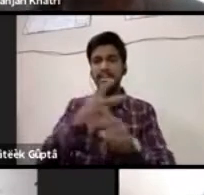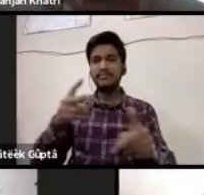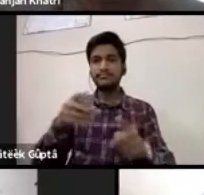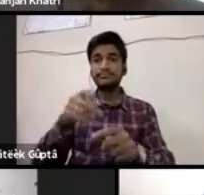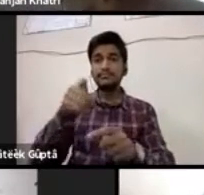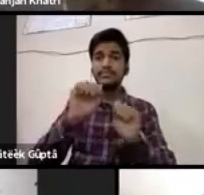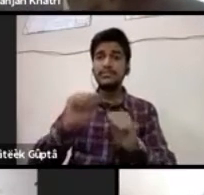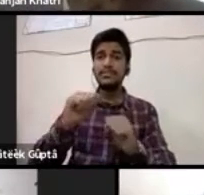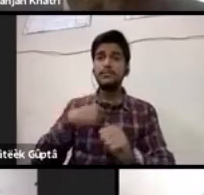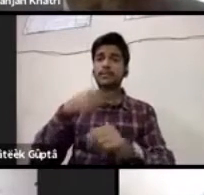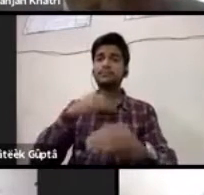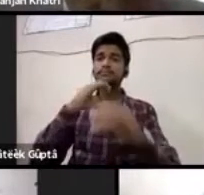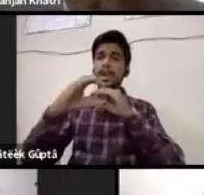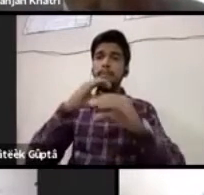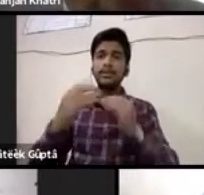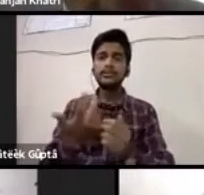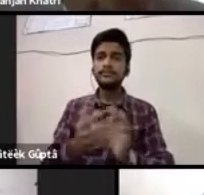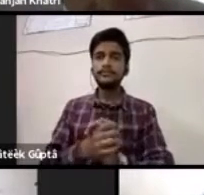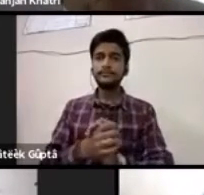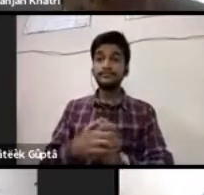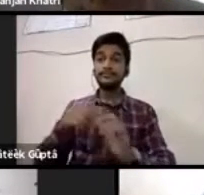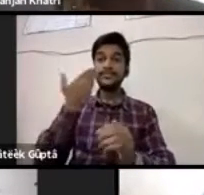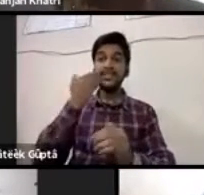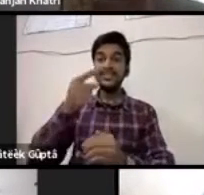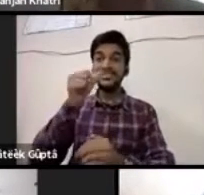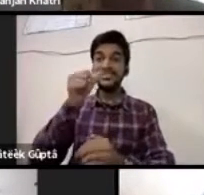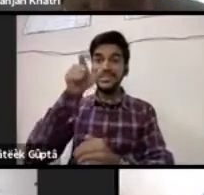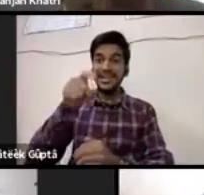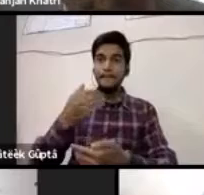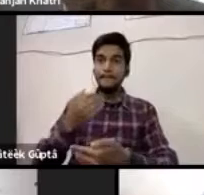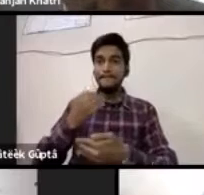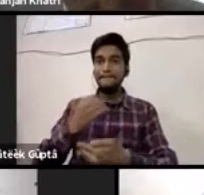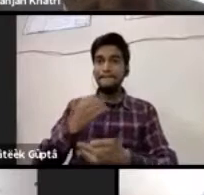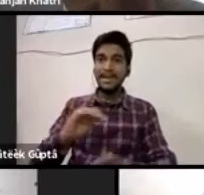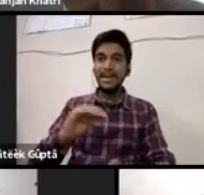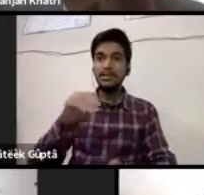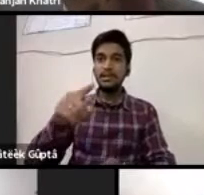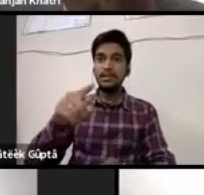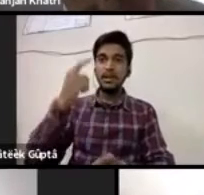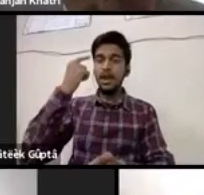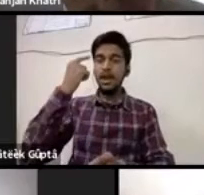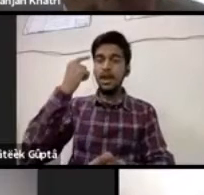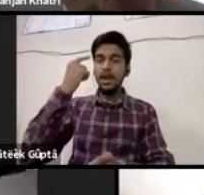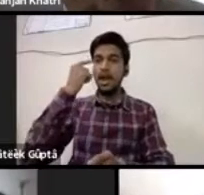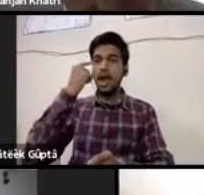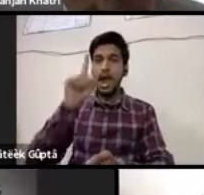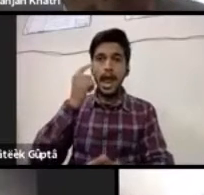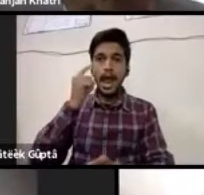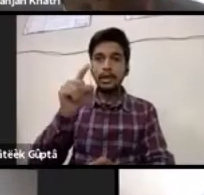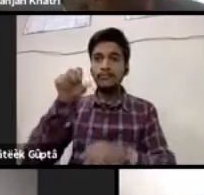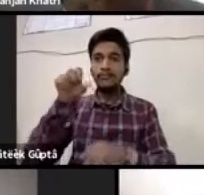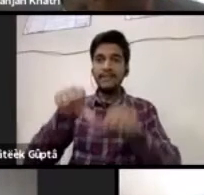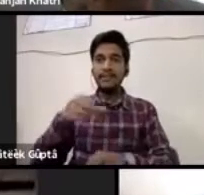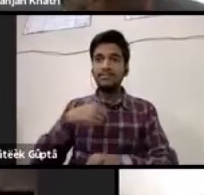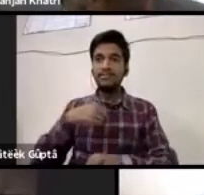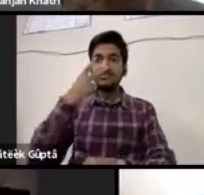मैं जब पैदा हुआ था तो मैं एक आँख से नेत्रहीन था, and my other eye had low